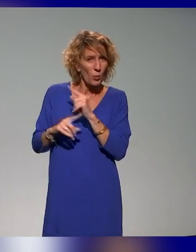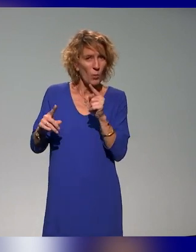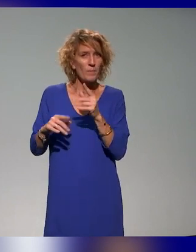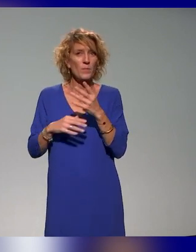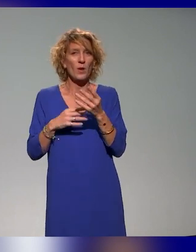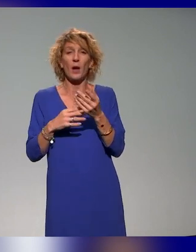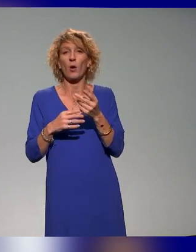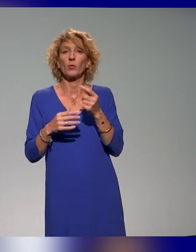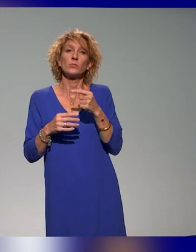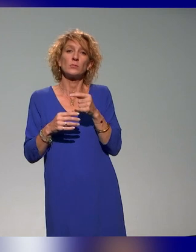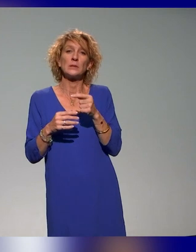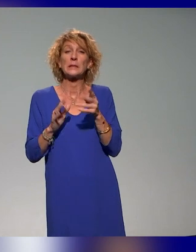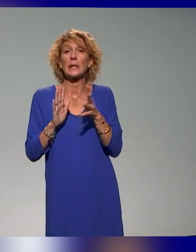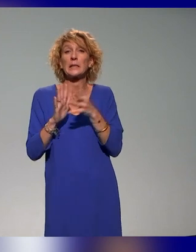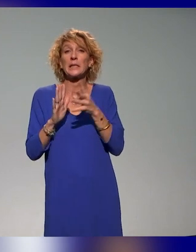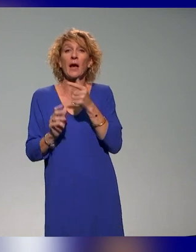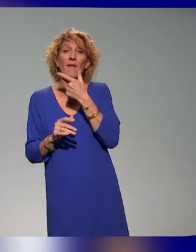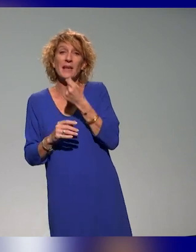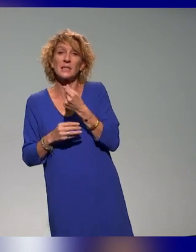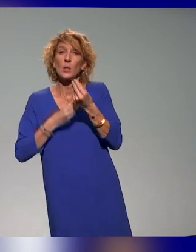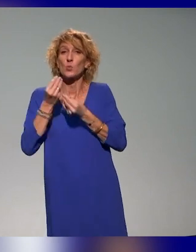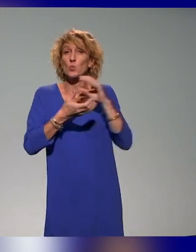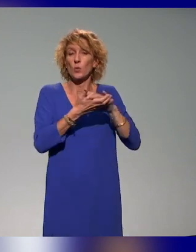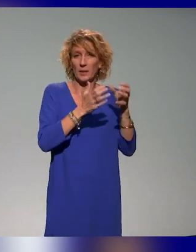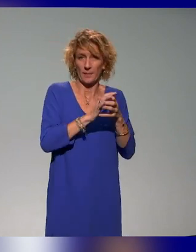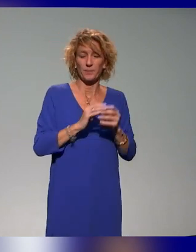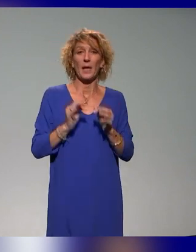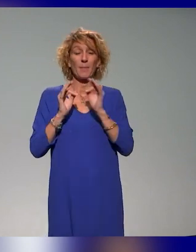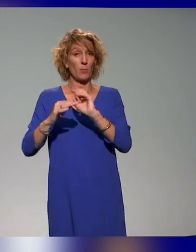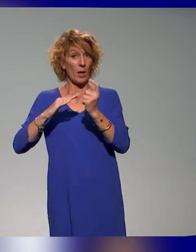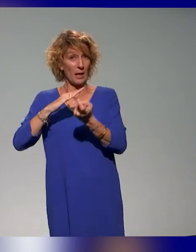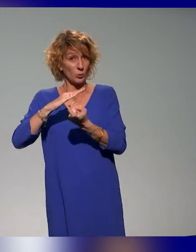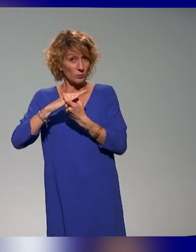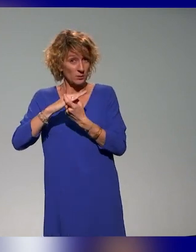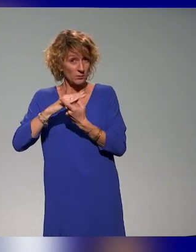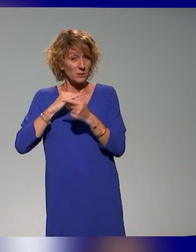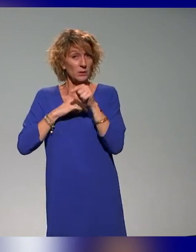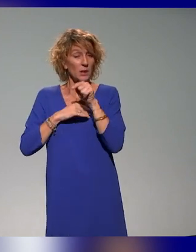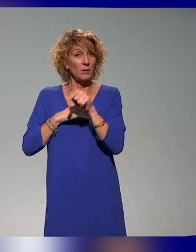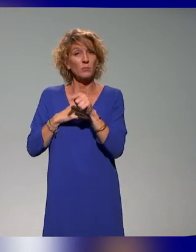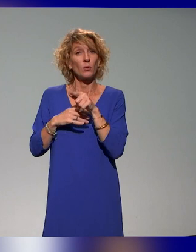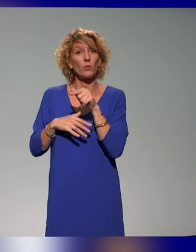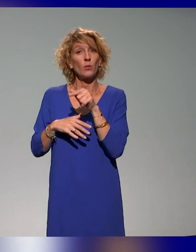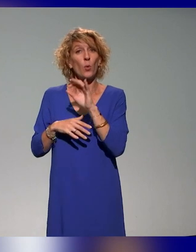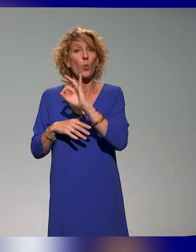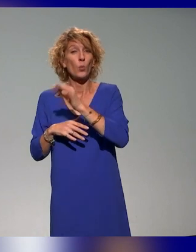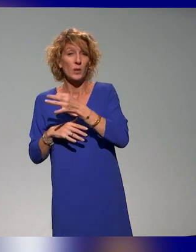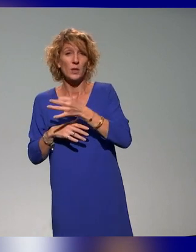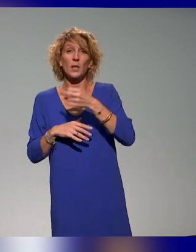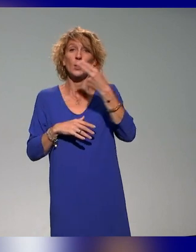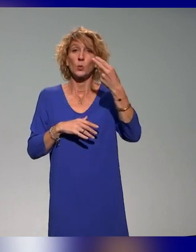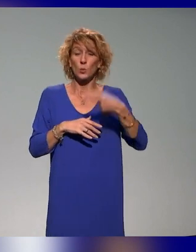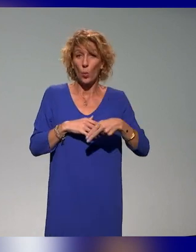faciles ou compliqués. Et pour ce qui était de l'ordre de l'ergonomie, nos critères étaient oui,